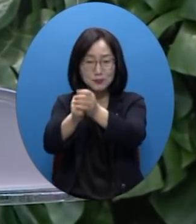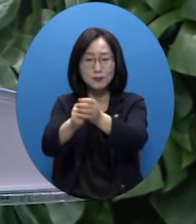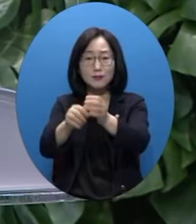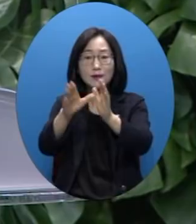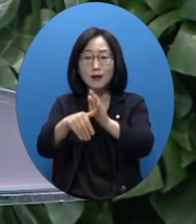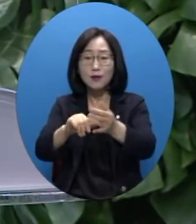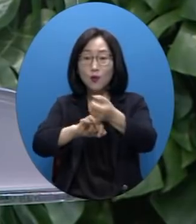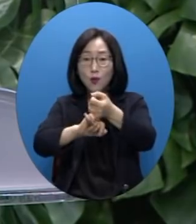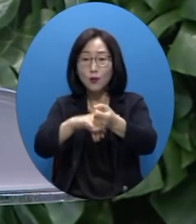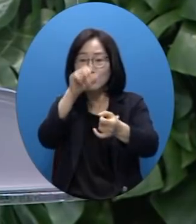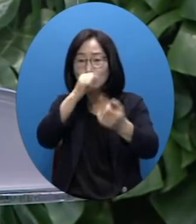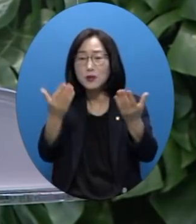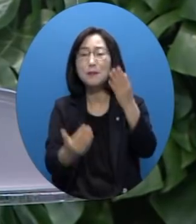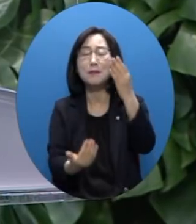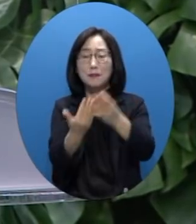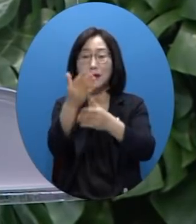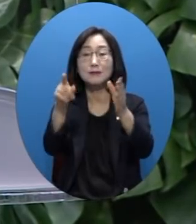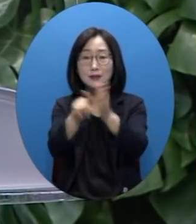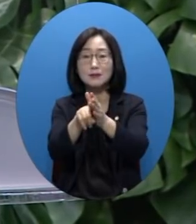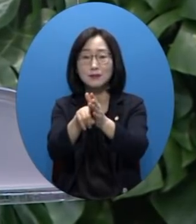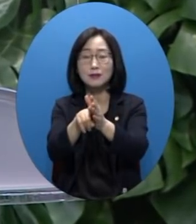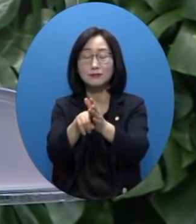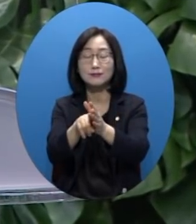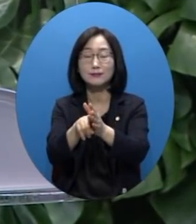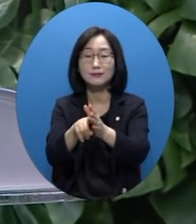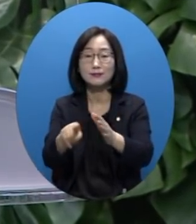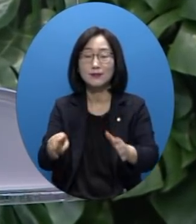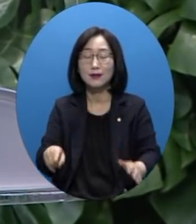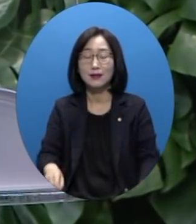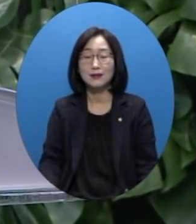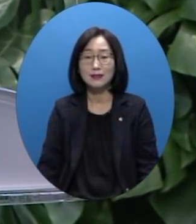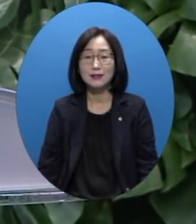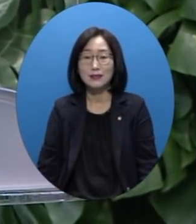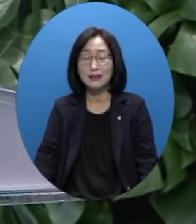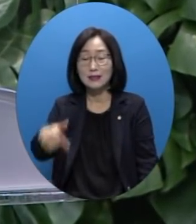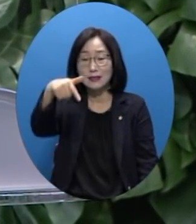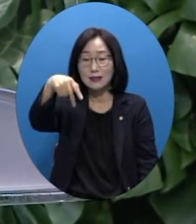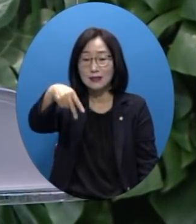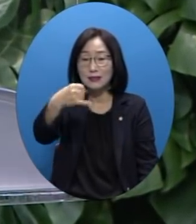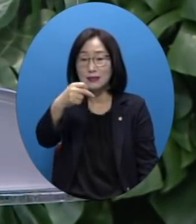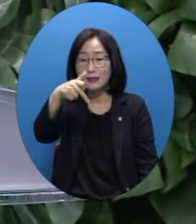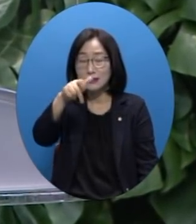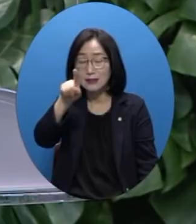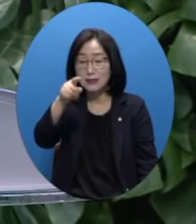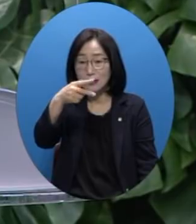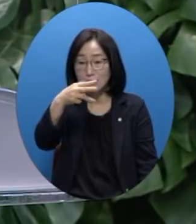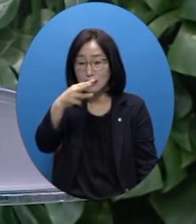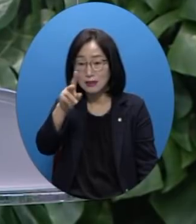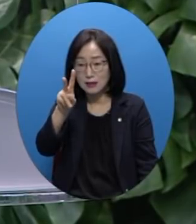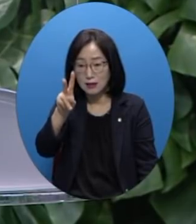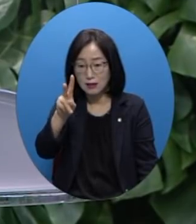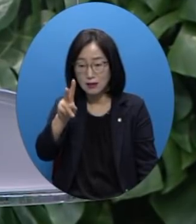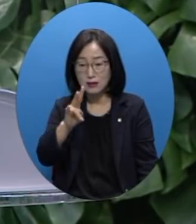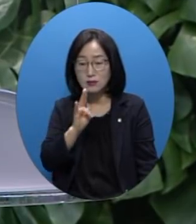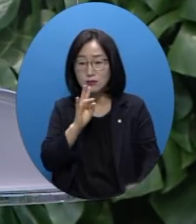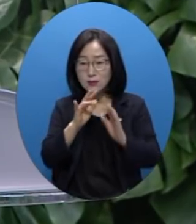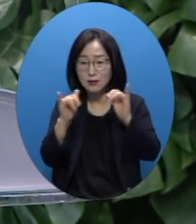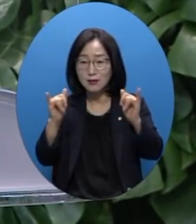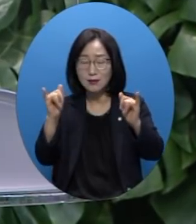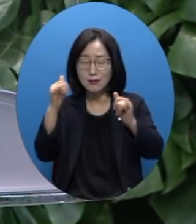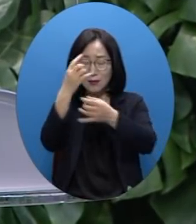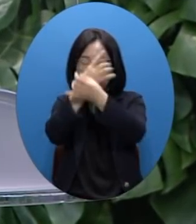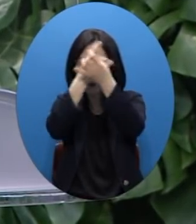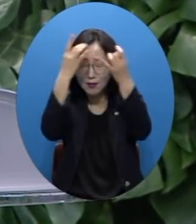반드시 좋은 일이 일어나게 될 것입니다. 스가랴 선지자가 환상 가운데 하늘의 문이 열리고 하늘나라를 보게